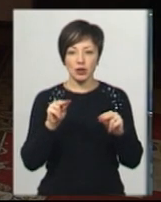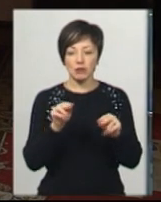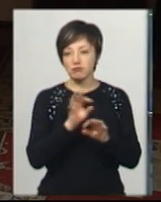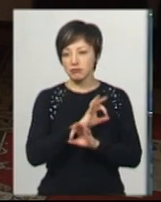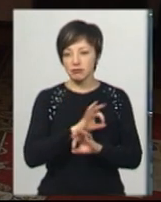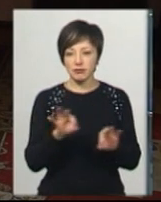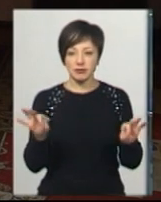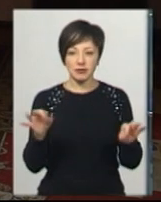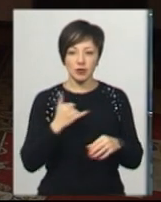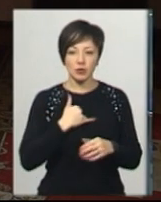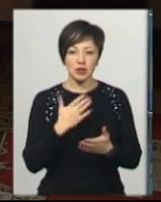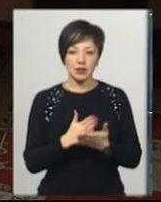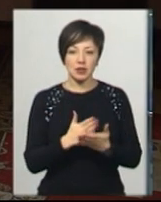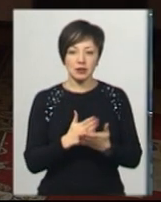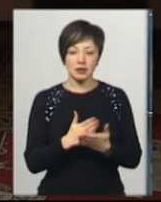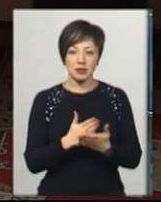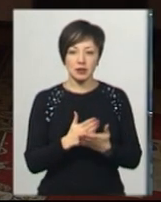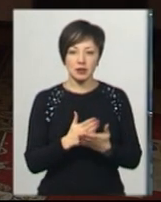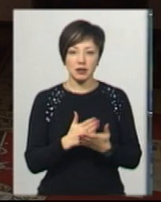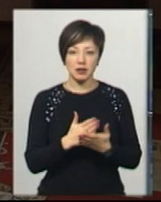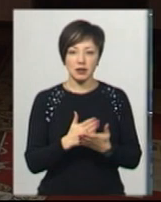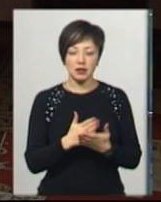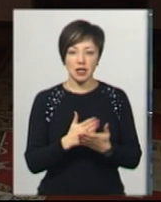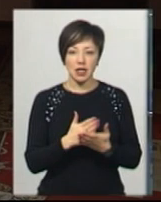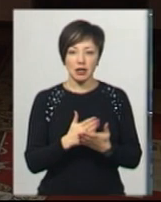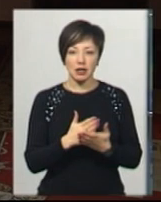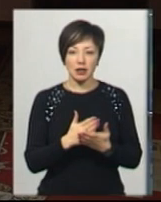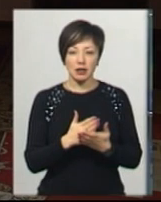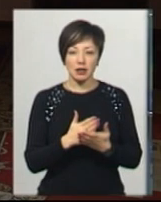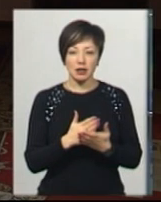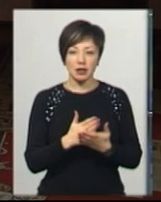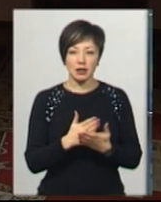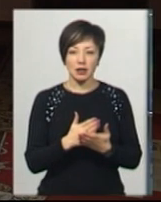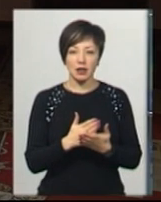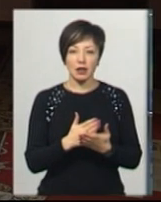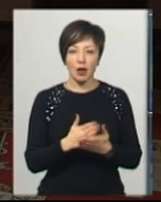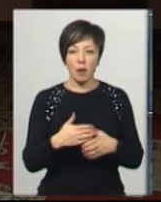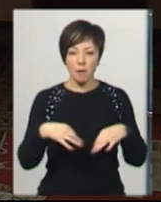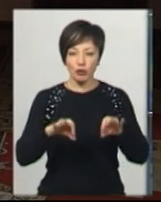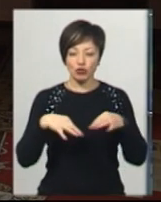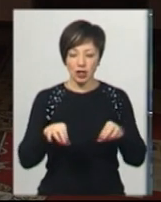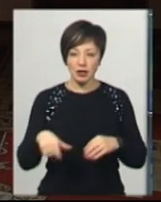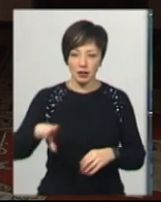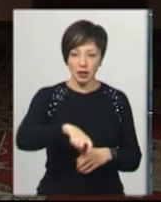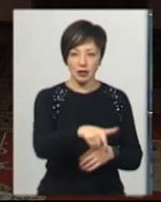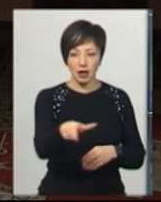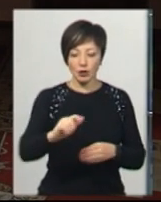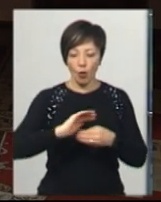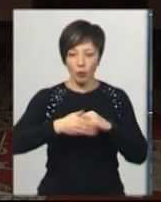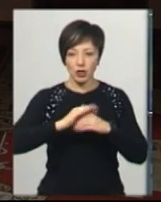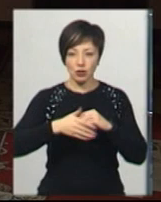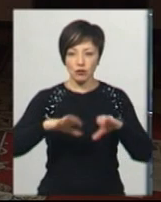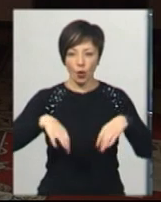Наприклад, у нас є машинки, ми робимо різні на трасу. І для обтачування колеса це буде